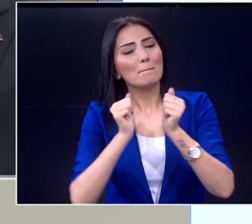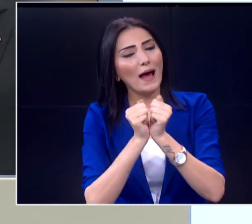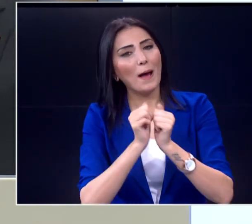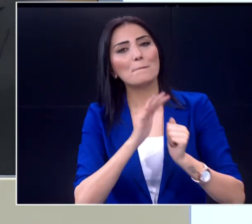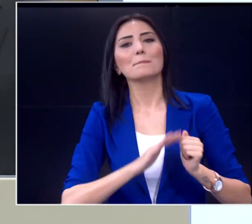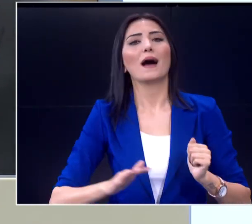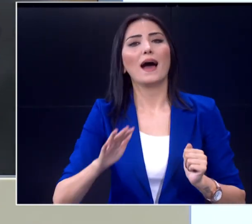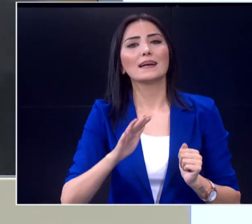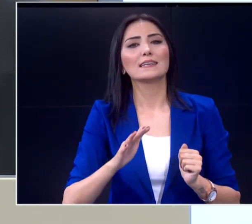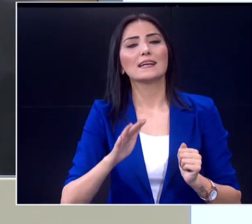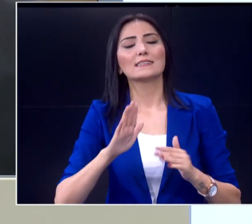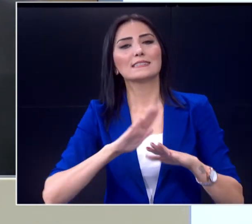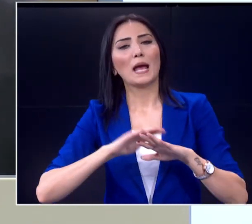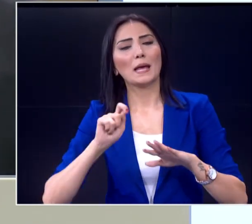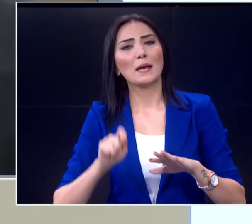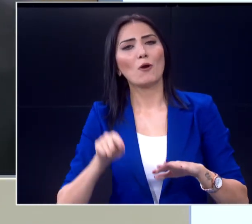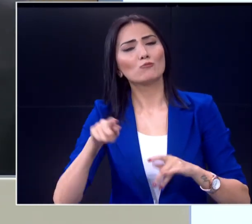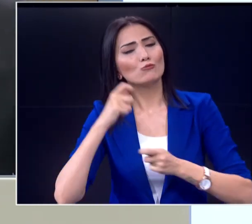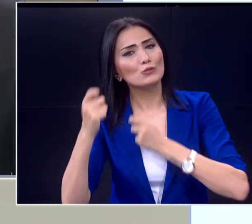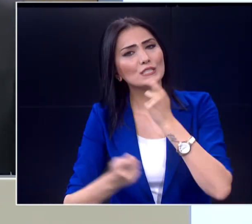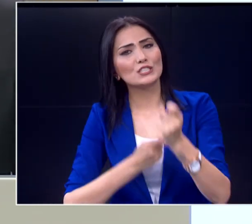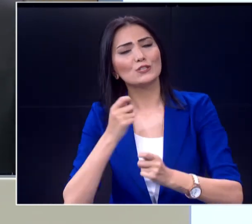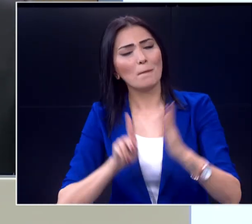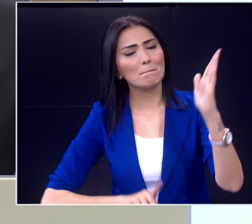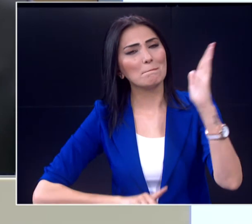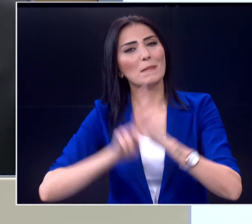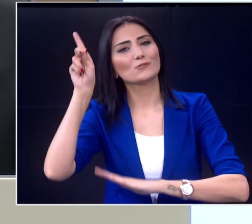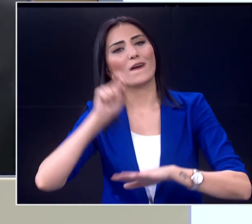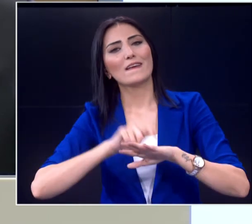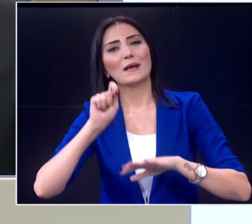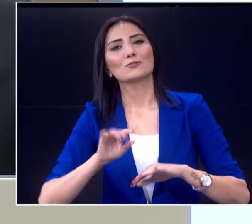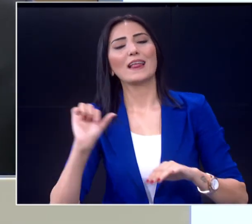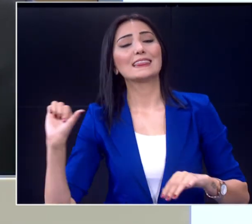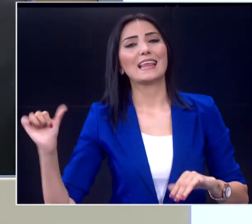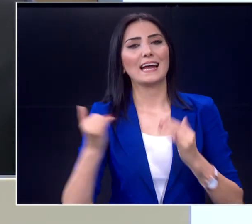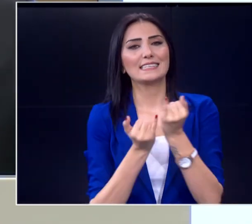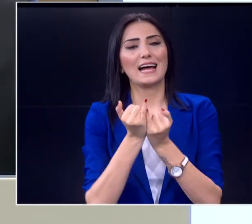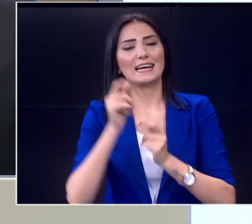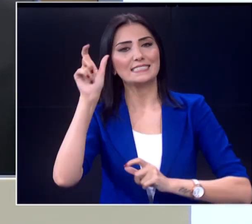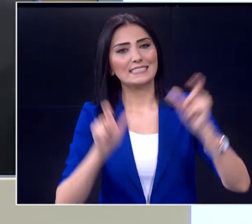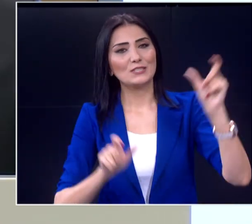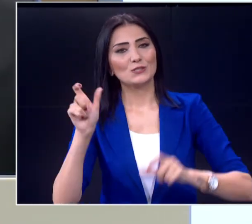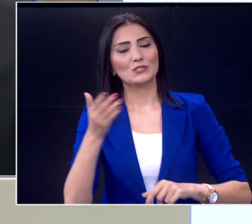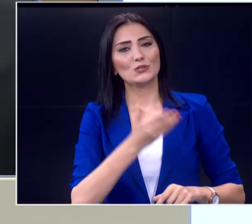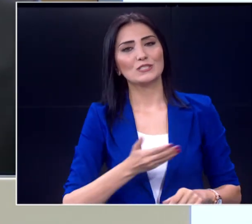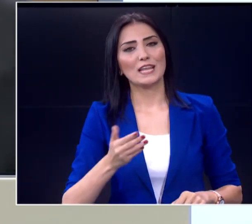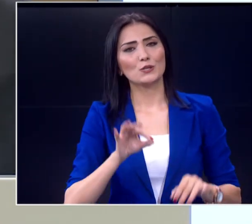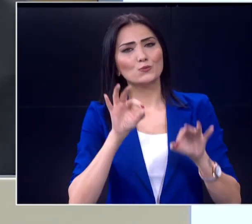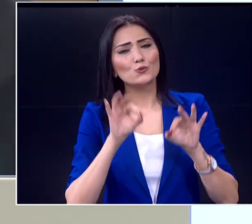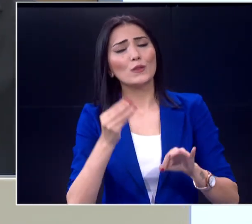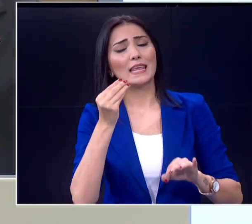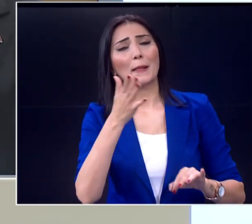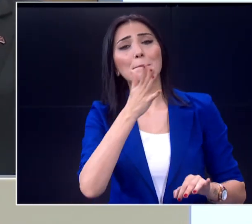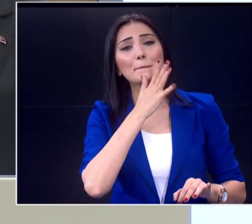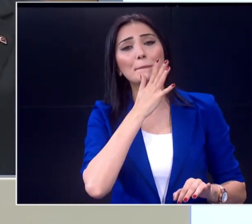beraberliğini tesis ederek bu işleri başaracağız. Değerli kardeşlerim, şunu iyi